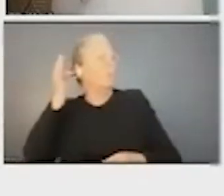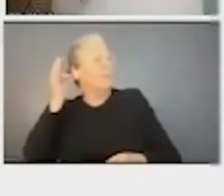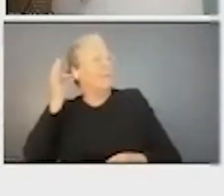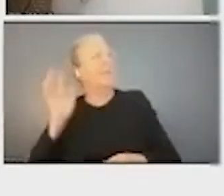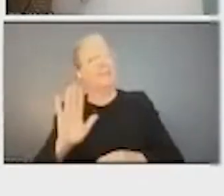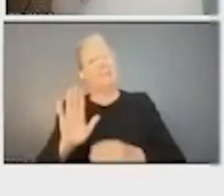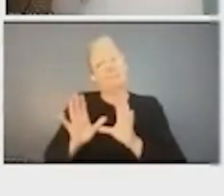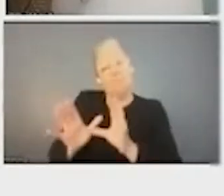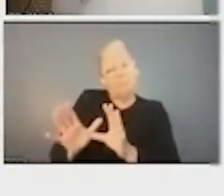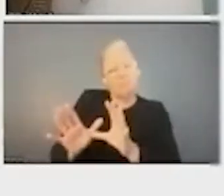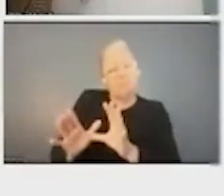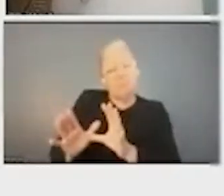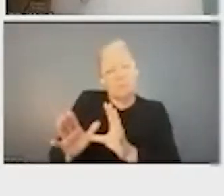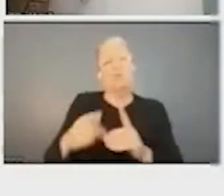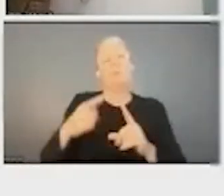فعلينا الحفاظ على البيئة،